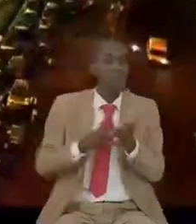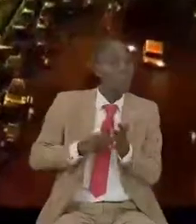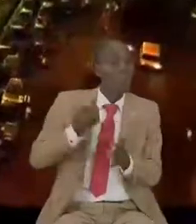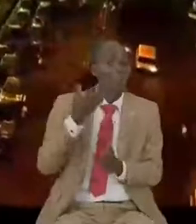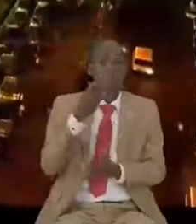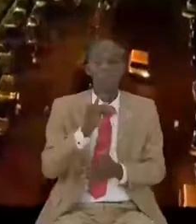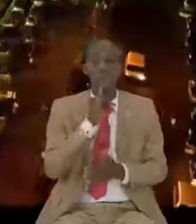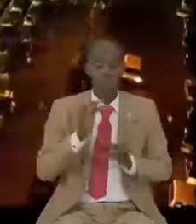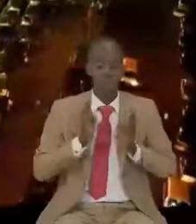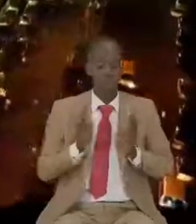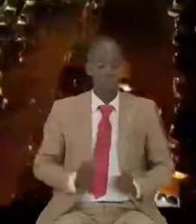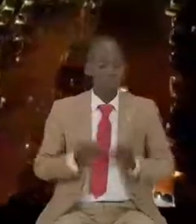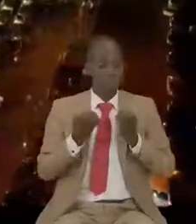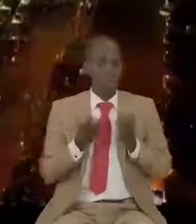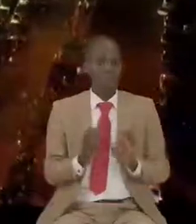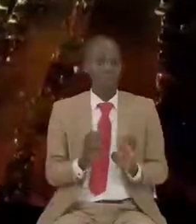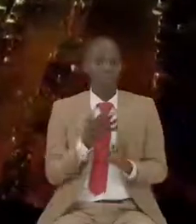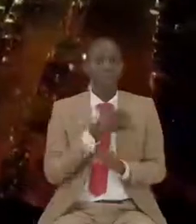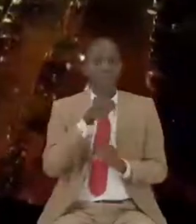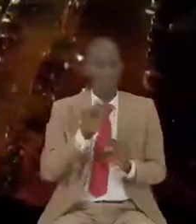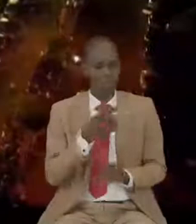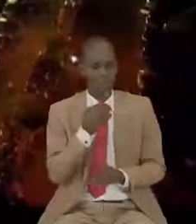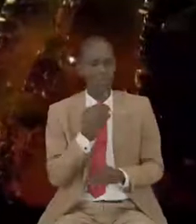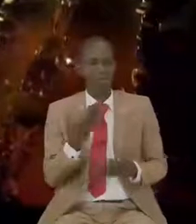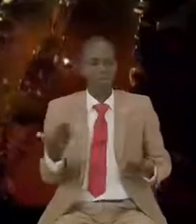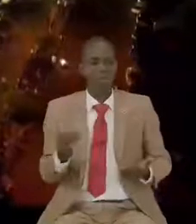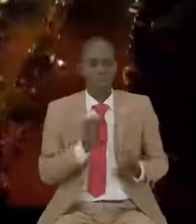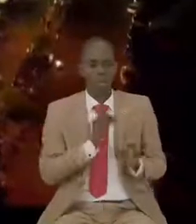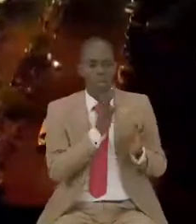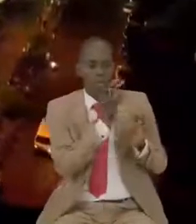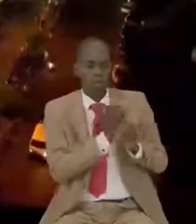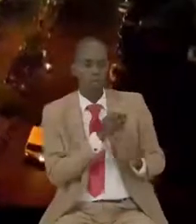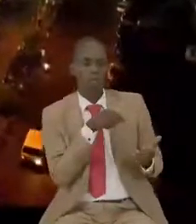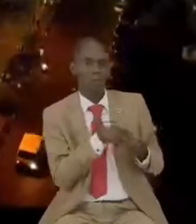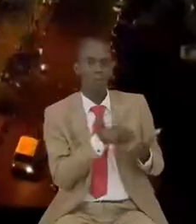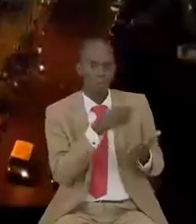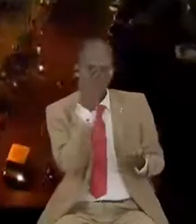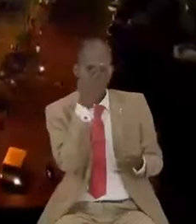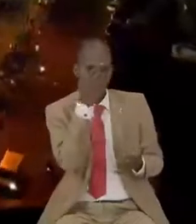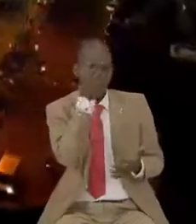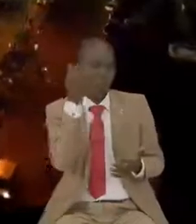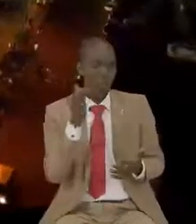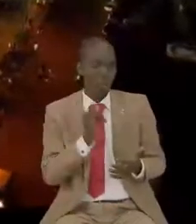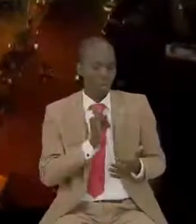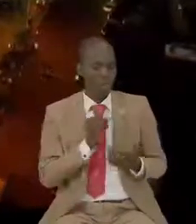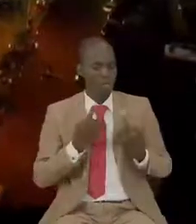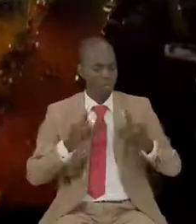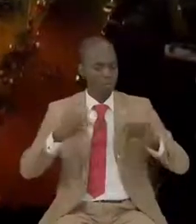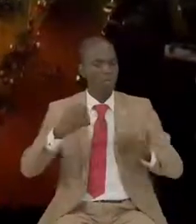aucun effort humain. Dès qu'il y a les efforts humains, et tu peux dire que j'ai obtenu